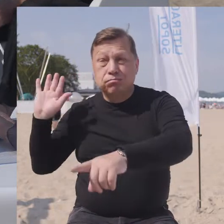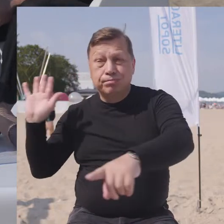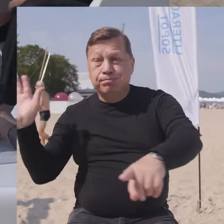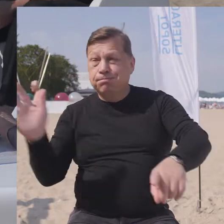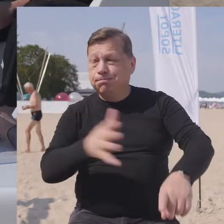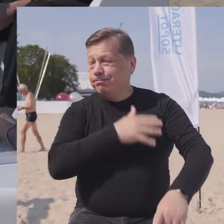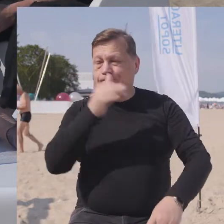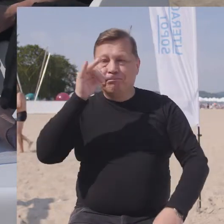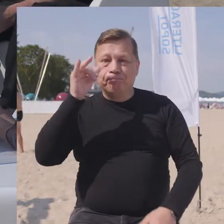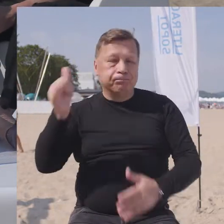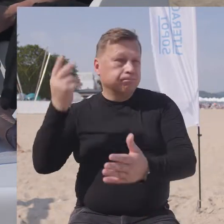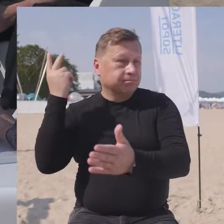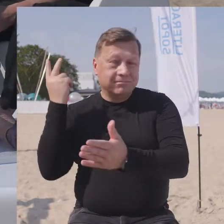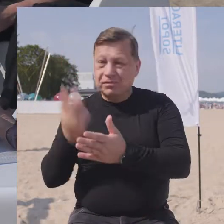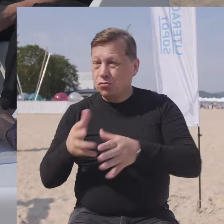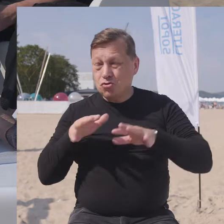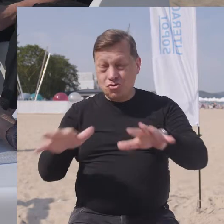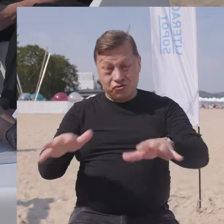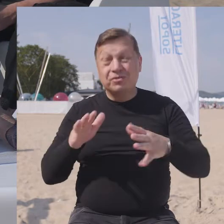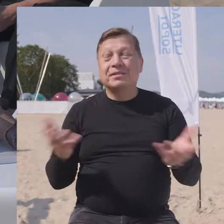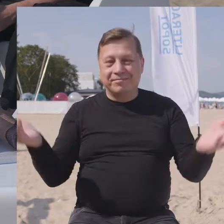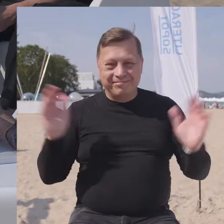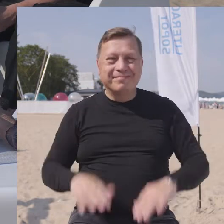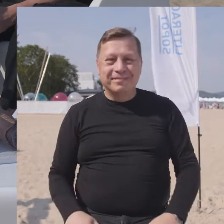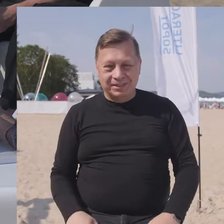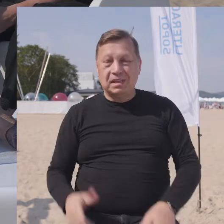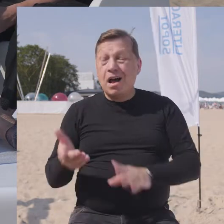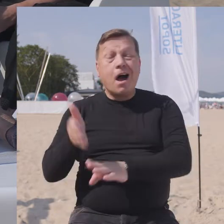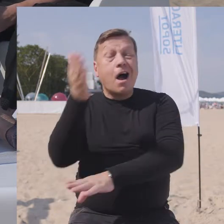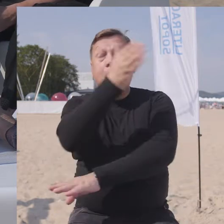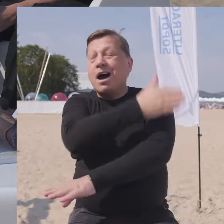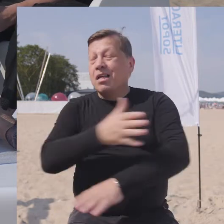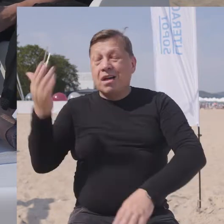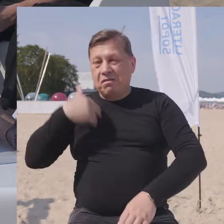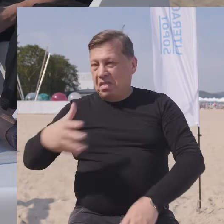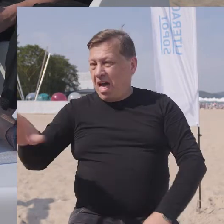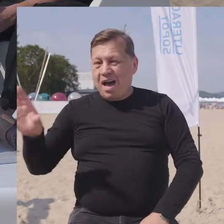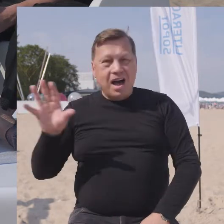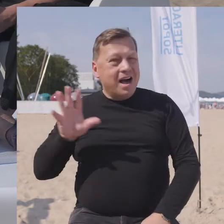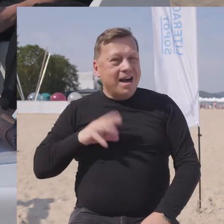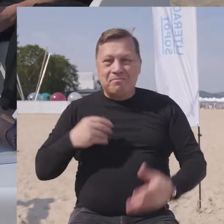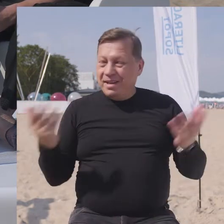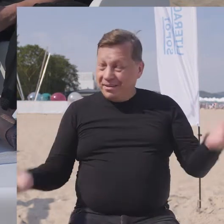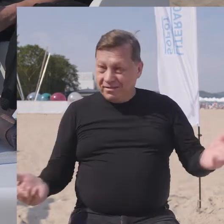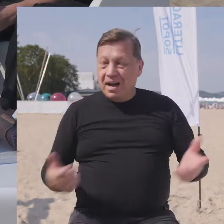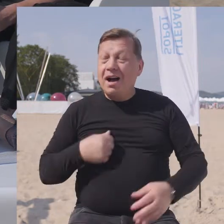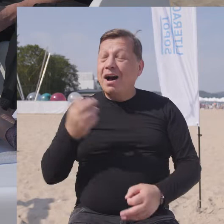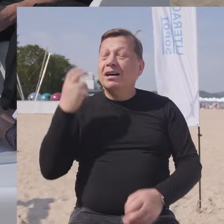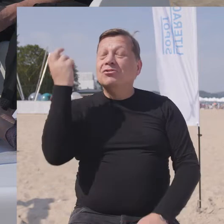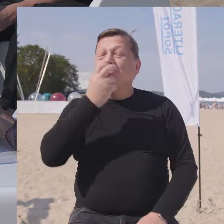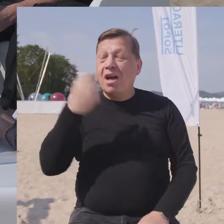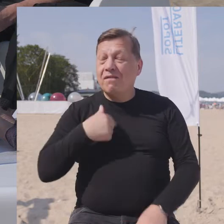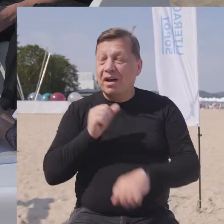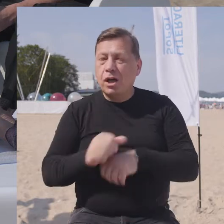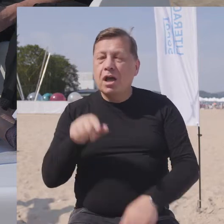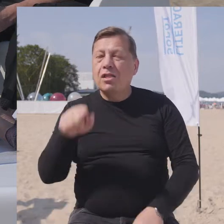czego jakby nie przypominam sobie takiego problemu przez ostatnie dekady. I to jest też bardzo ciekawe, kto czyta te książki,